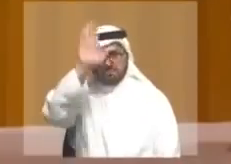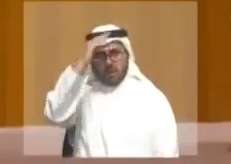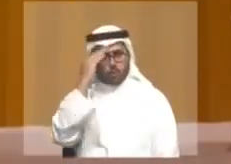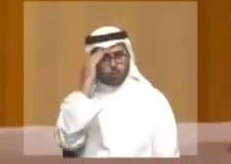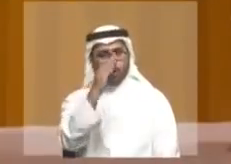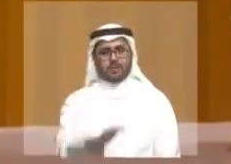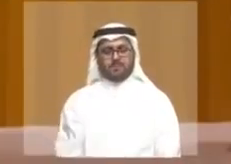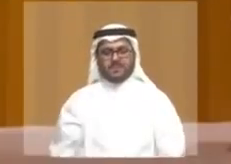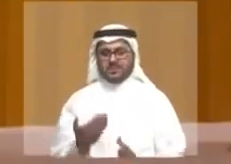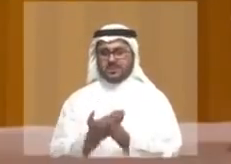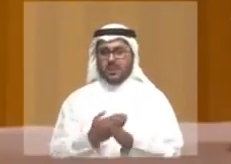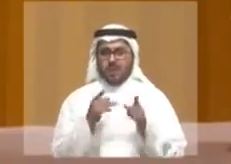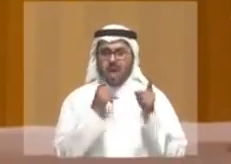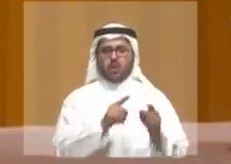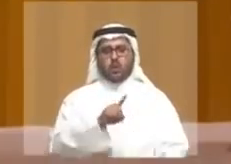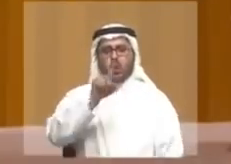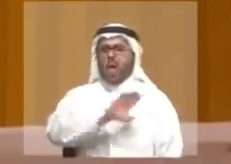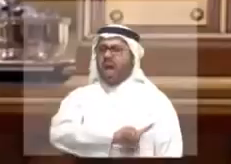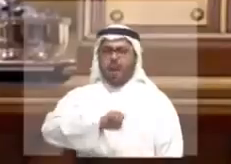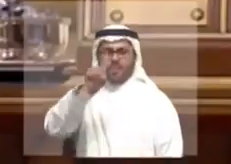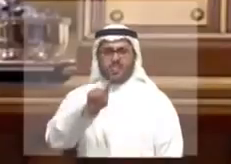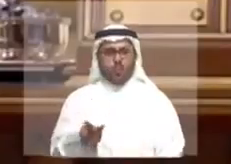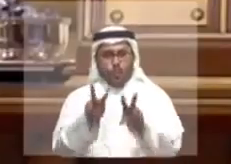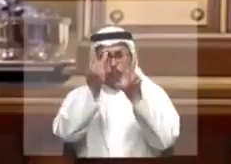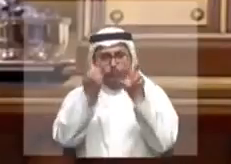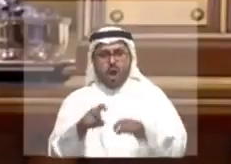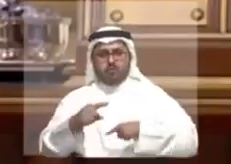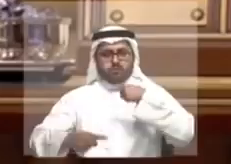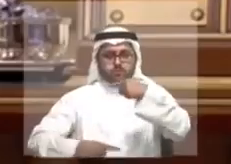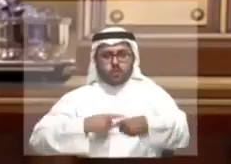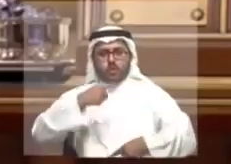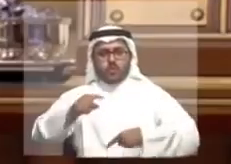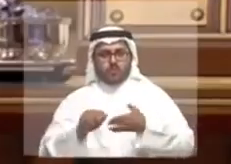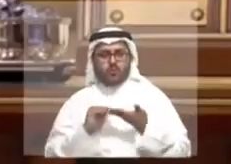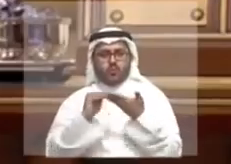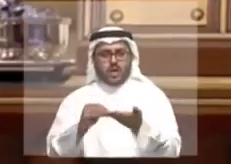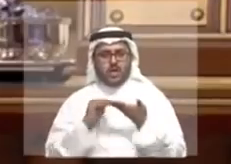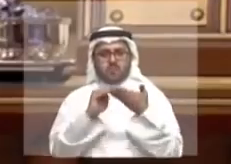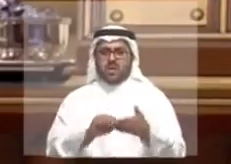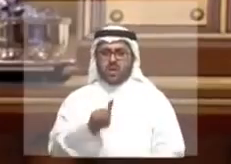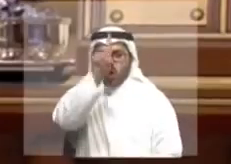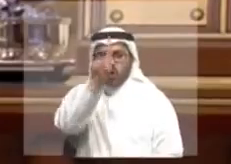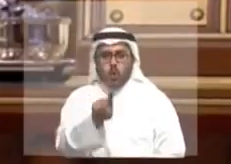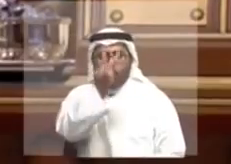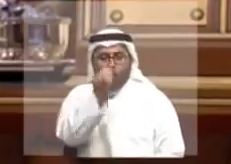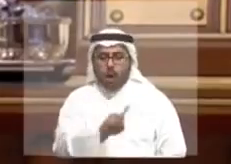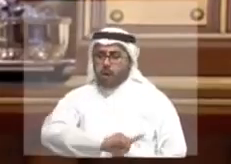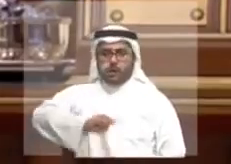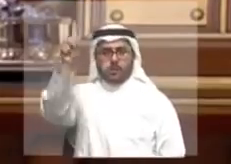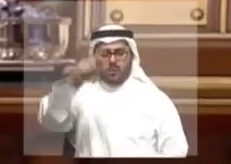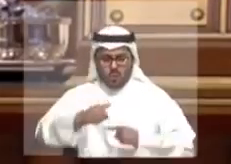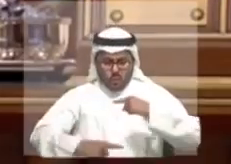خاصة وأنكم لم تنقطعوا يوماً عن مساعدة القضية الفلسطينية